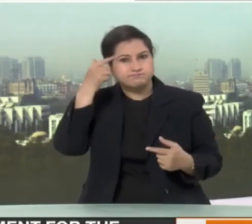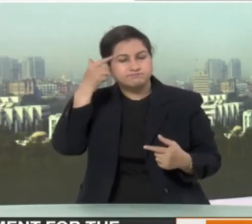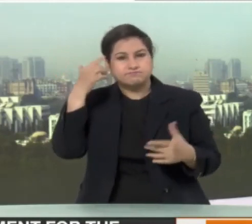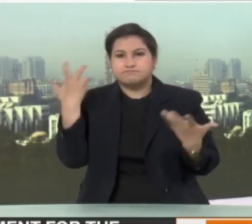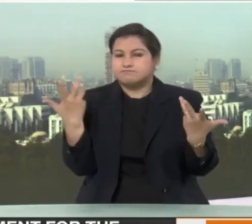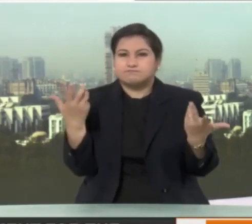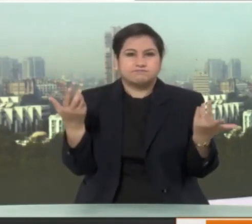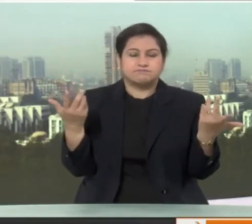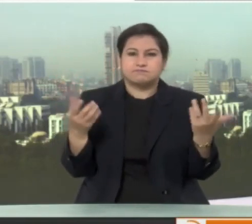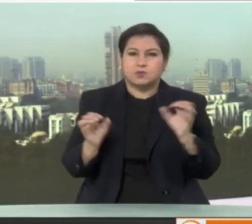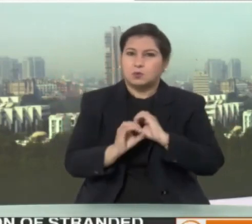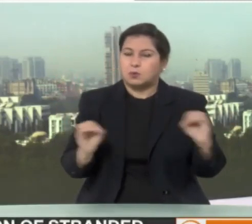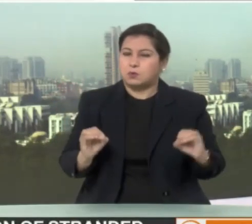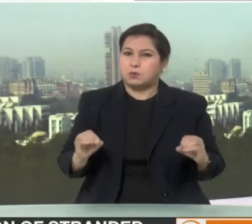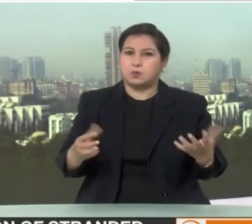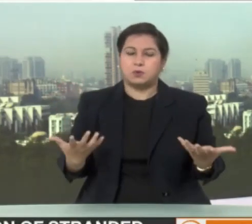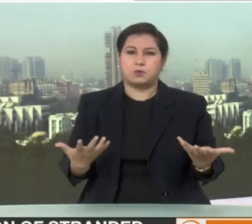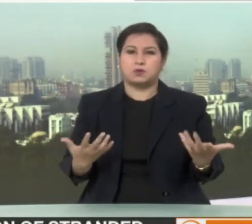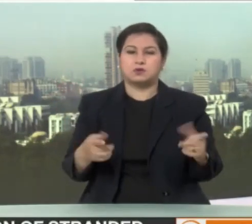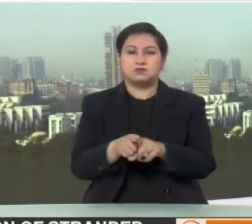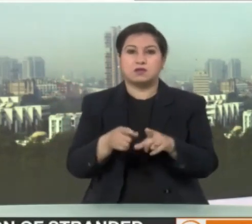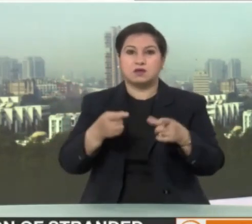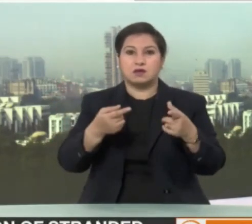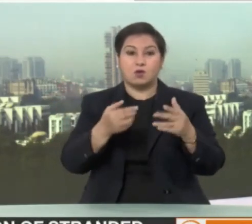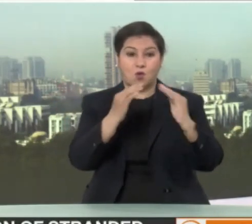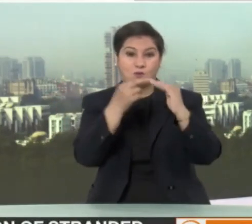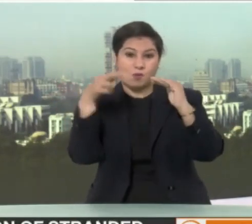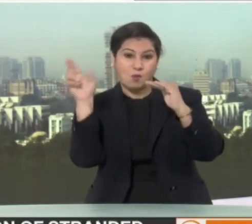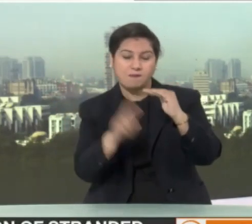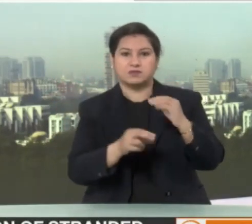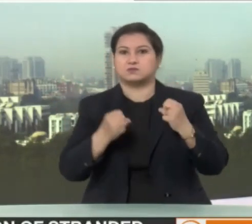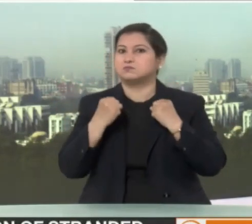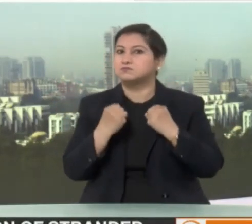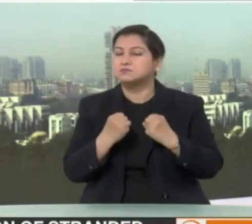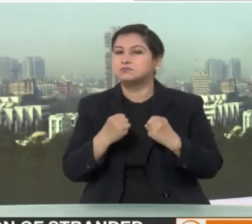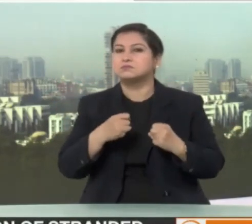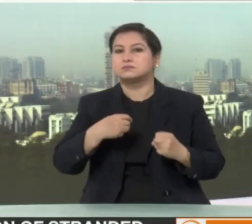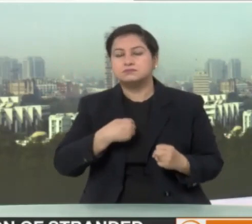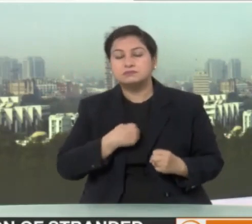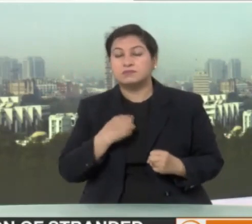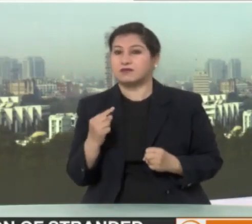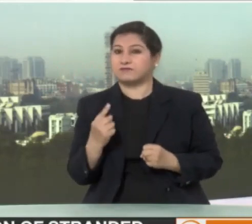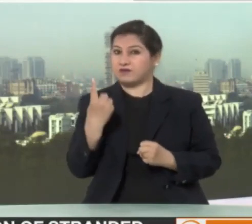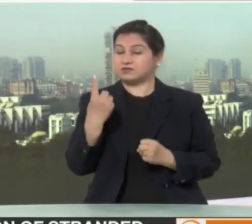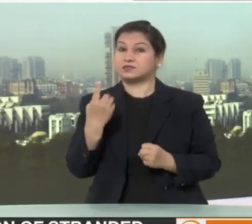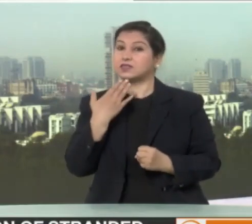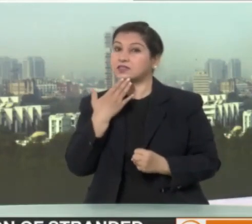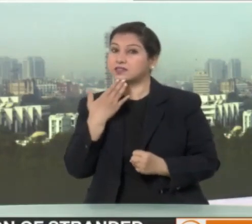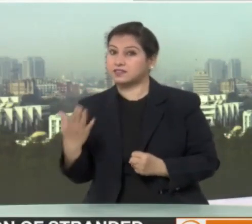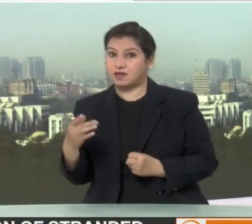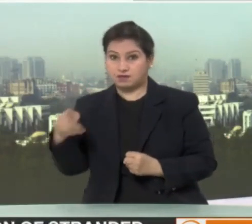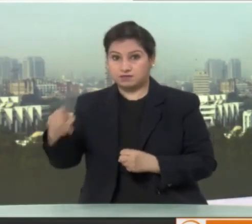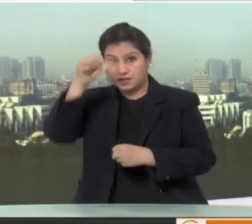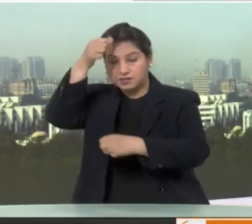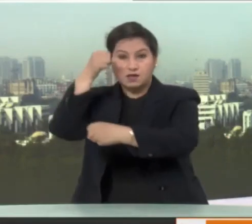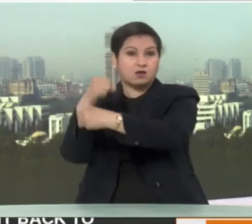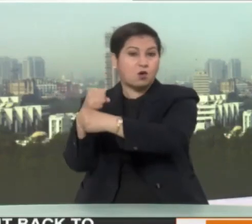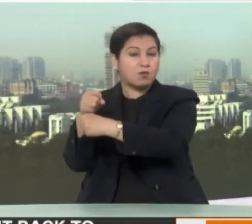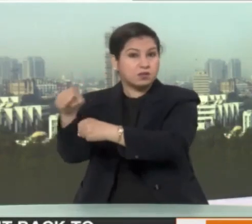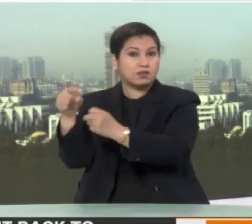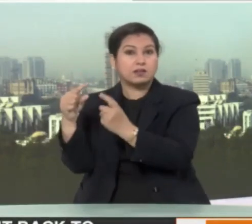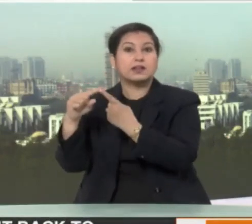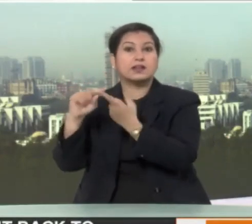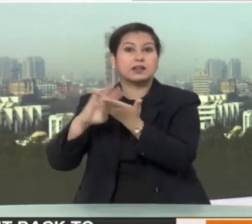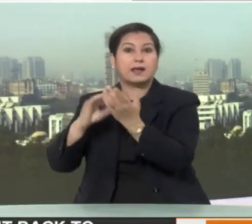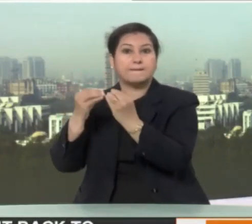तरीका नहीं था अपने देश वापस जाने का। मैं सबसे पहले थैंक्स करना चाहूँगी इंडियन एम्बेसी का,